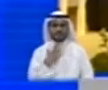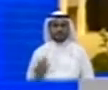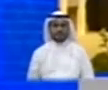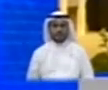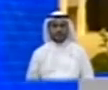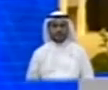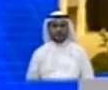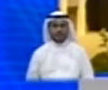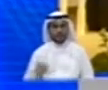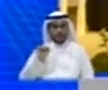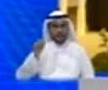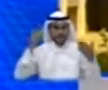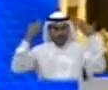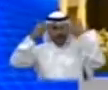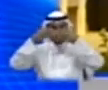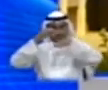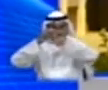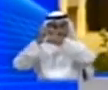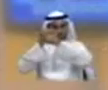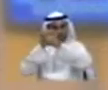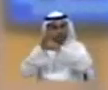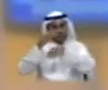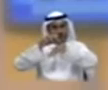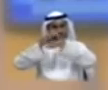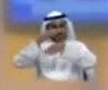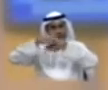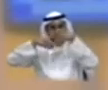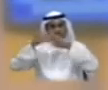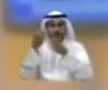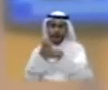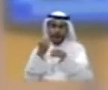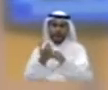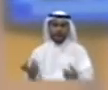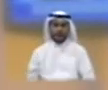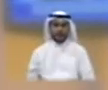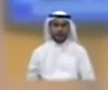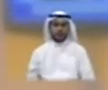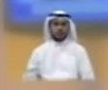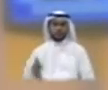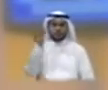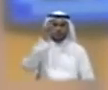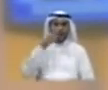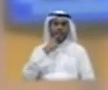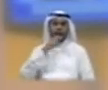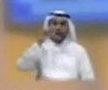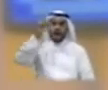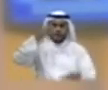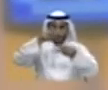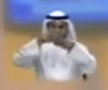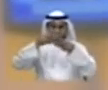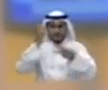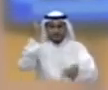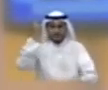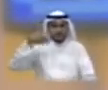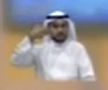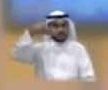العمالة الوطنية هي اشتغلت على هذا. جميل. دكتور هلال الساير، ما هي المشاريع القادمة لجمعية الهلال الأحمر الكويتي خاصة